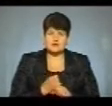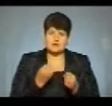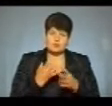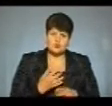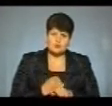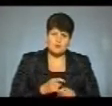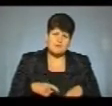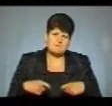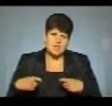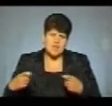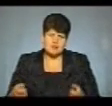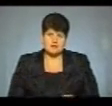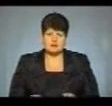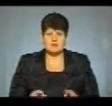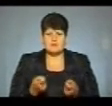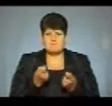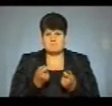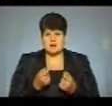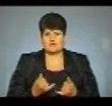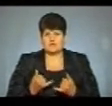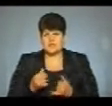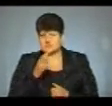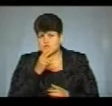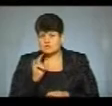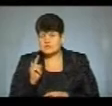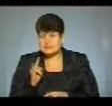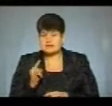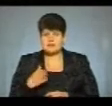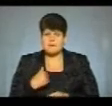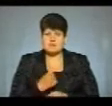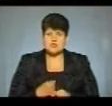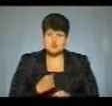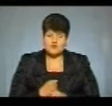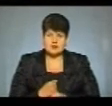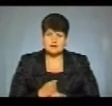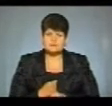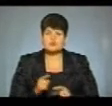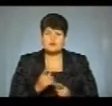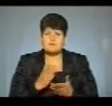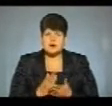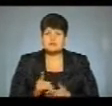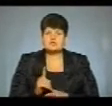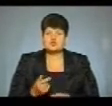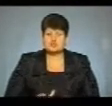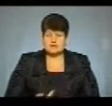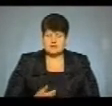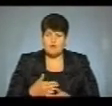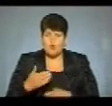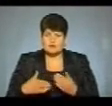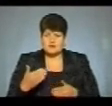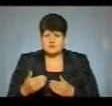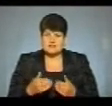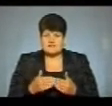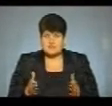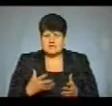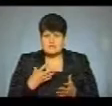роботі, бігала, мало виділяла часу дитинці, але я працювала, щоб мати за що нам жити. І тоді в подальшому я відкрила